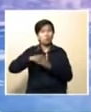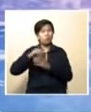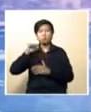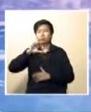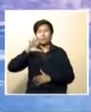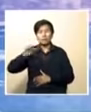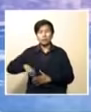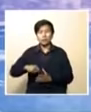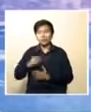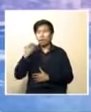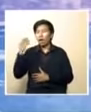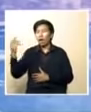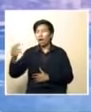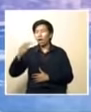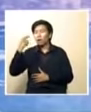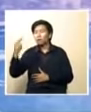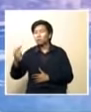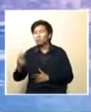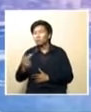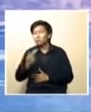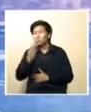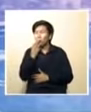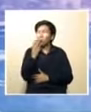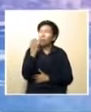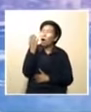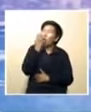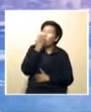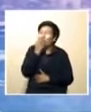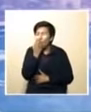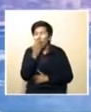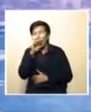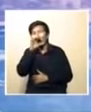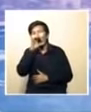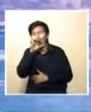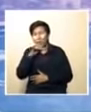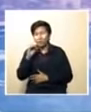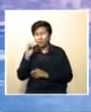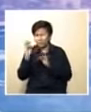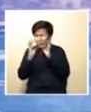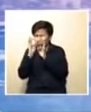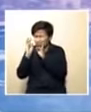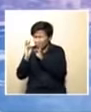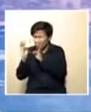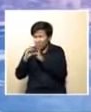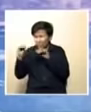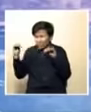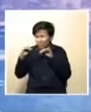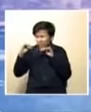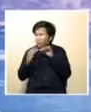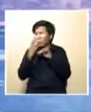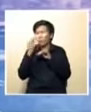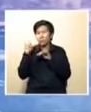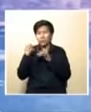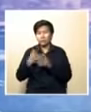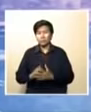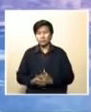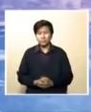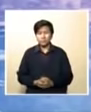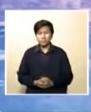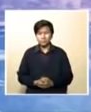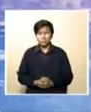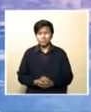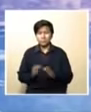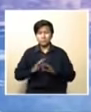กว่า2เมตรนะครับ 1-2 เมตรเนี่ยนะอย่างน้อยที่สุดก็1เมตรที่เราใช้กันอยู่เนี่ยก็จะช่วยได้ดีที่สุดครับครับผ